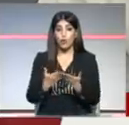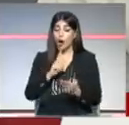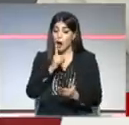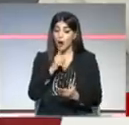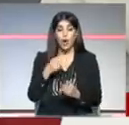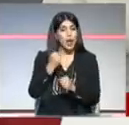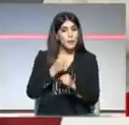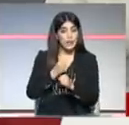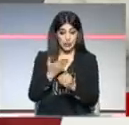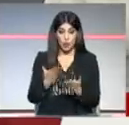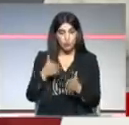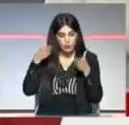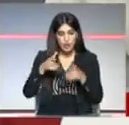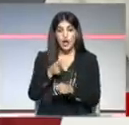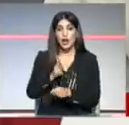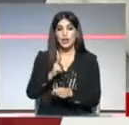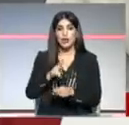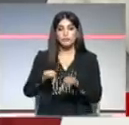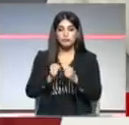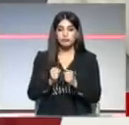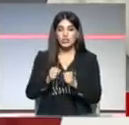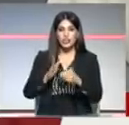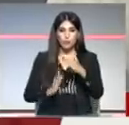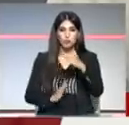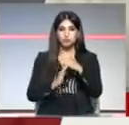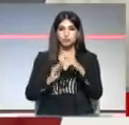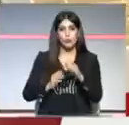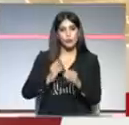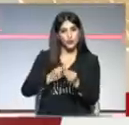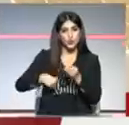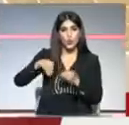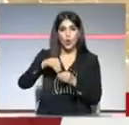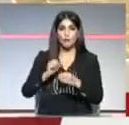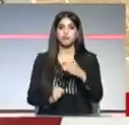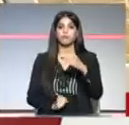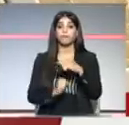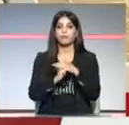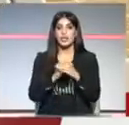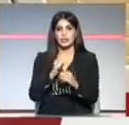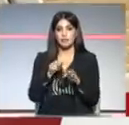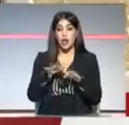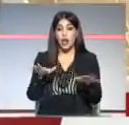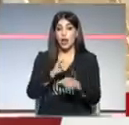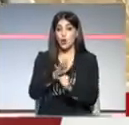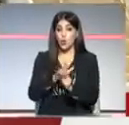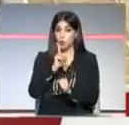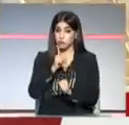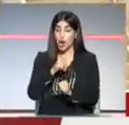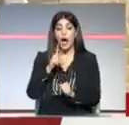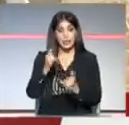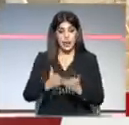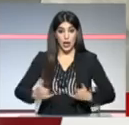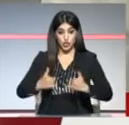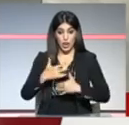مركز حاليا على كسر المرحله التصاعدي حتى لا يتم بدوله ذروه انتشاره مشيره الى ان اللجنه